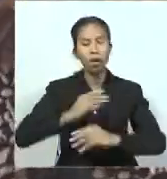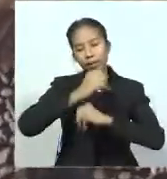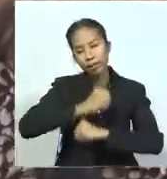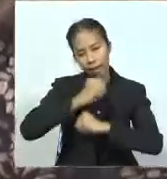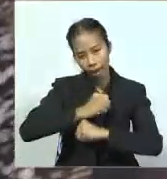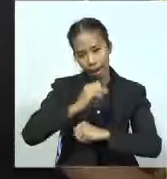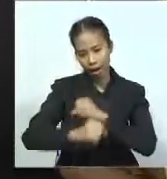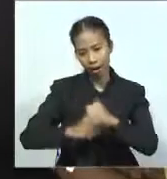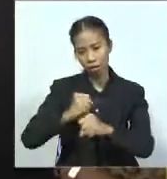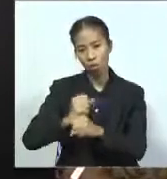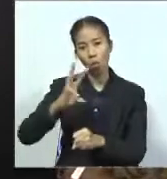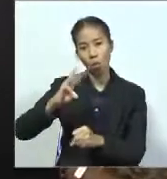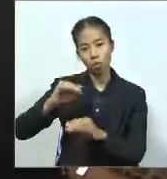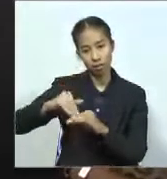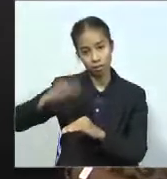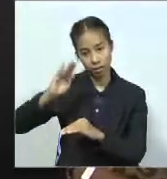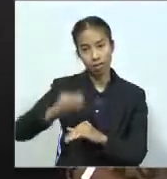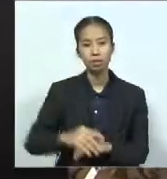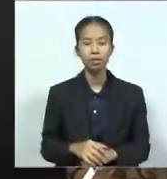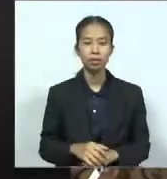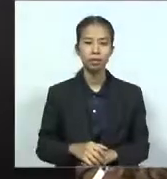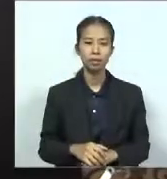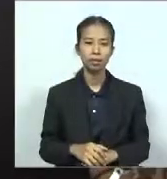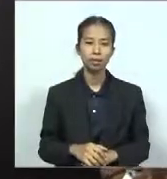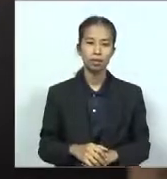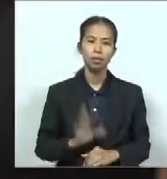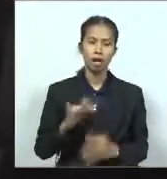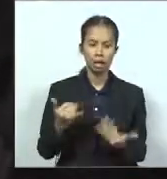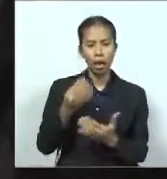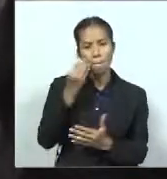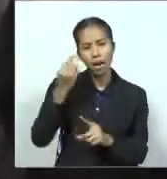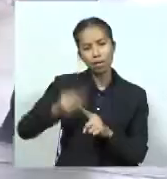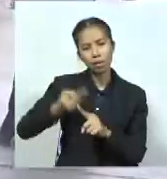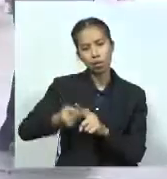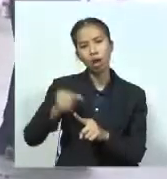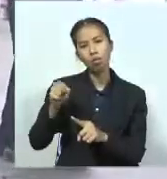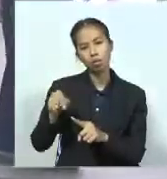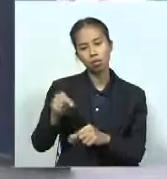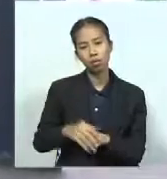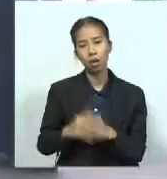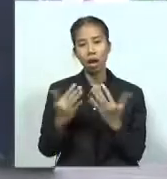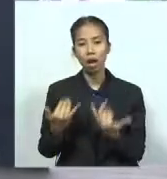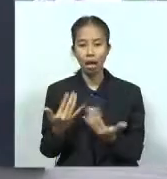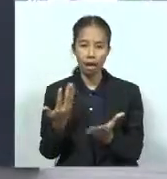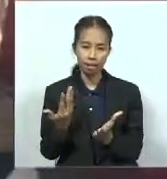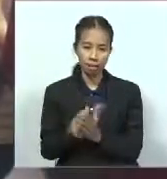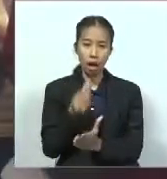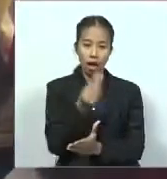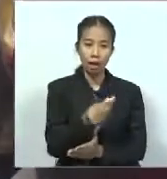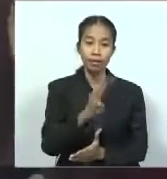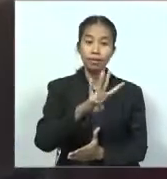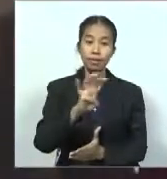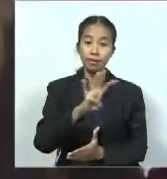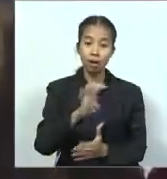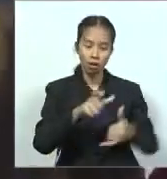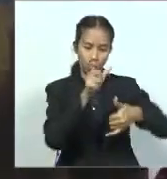ายุ60ปีขึ้นไปแล้วก็ยังเช่าบ้านอยู่นะคะซึ่งจะให้จำนวน400บาท